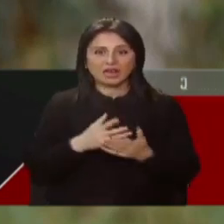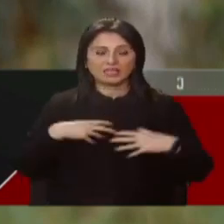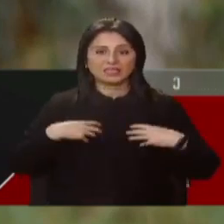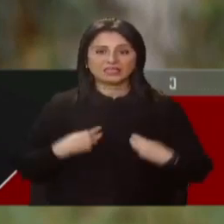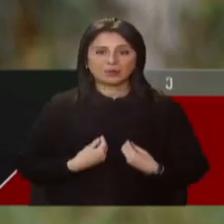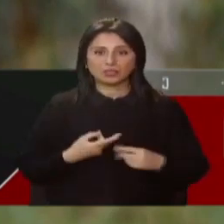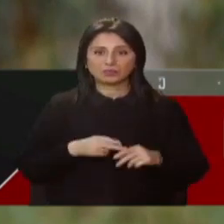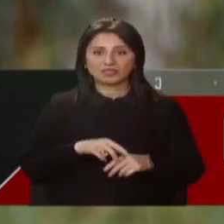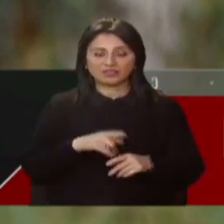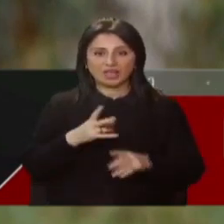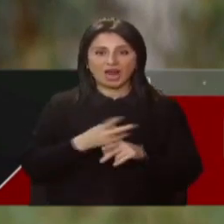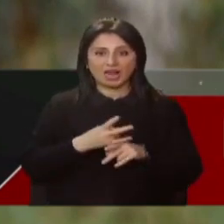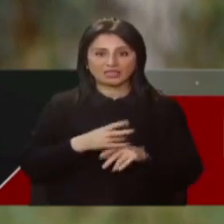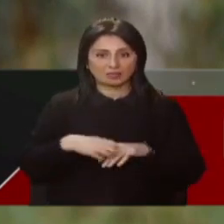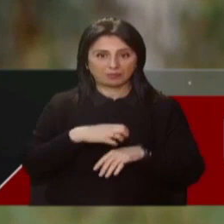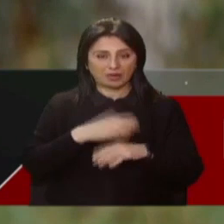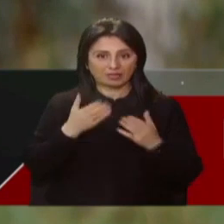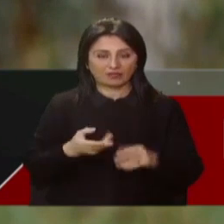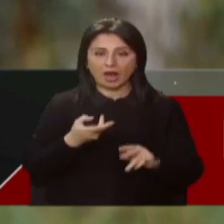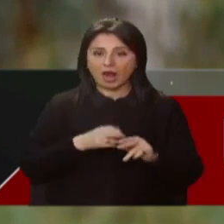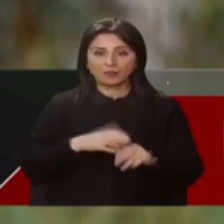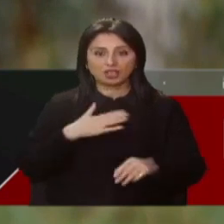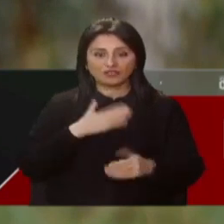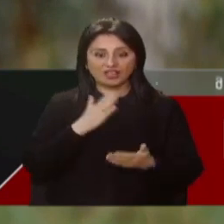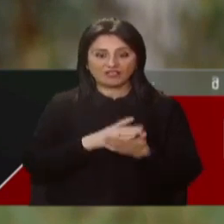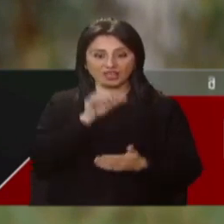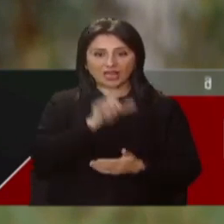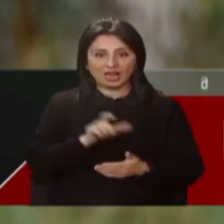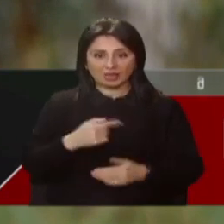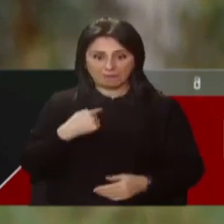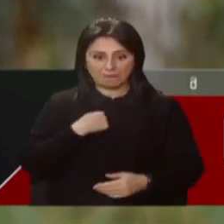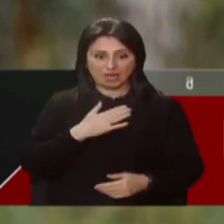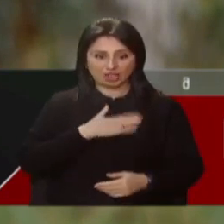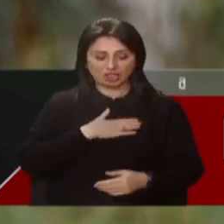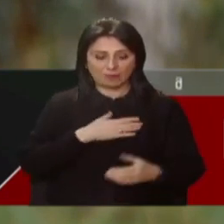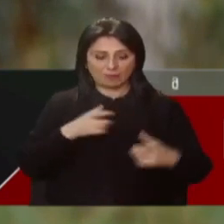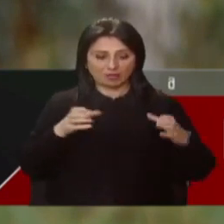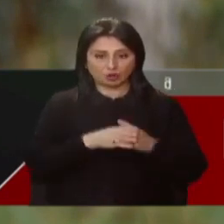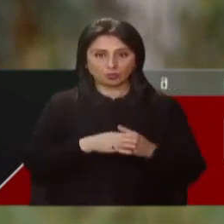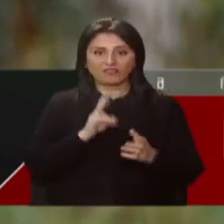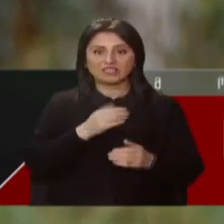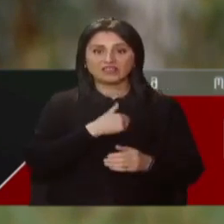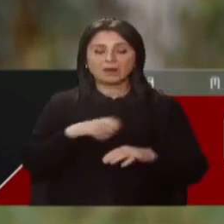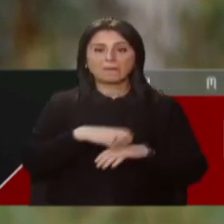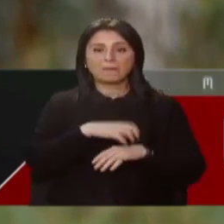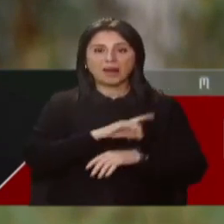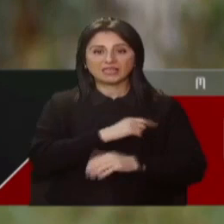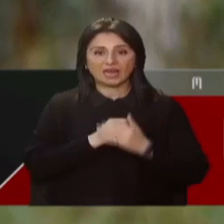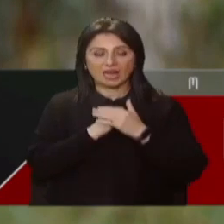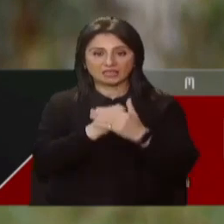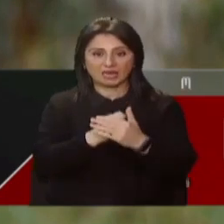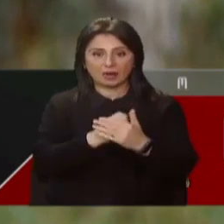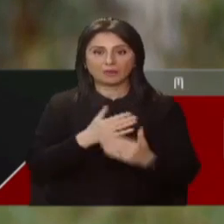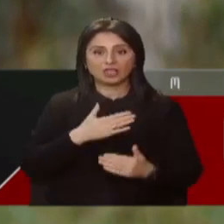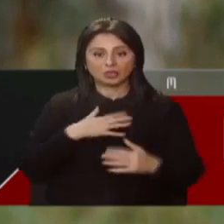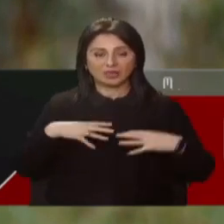სამწუხარო, იმიტომ რომ ეს აზიანებს პარტიას. ამიტომ ჩვენ ვართ ადამიანები და მე და ჩემი თანამებრძოლები, ვისაც გვინდა პარტიის გაძლიერება,